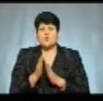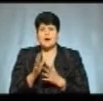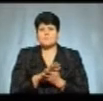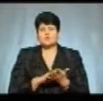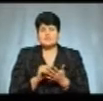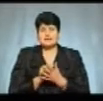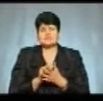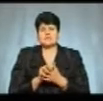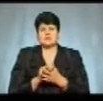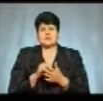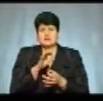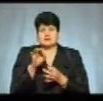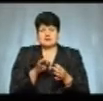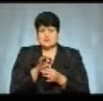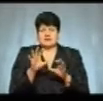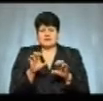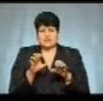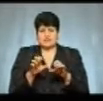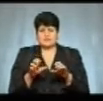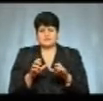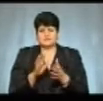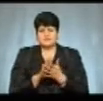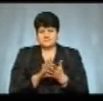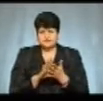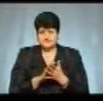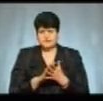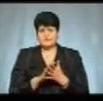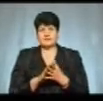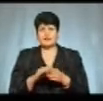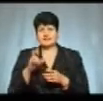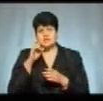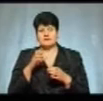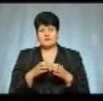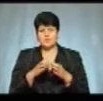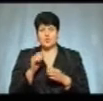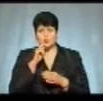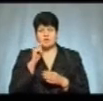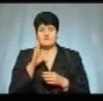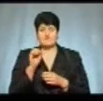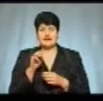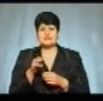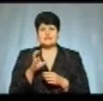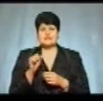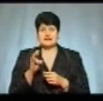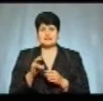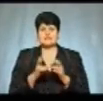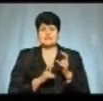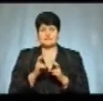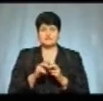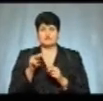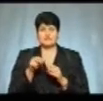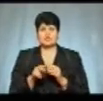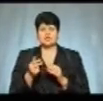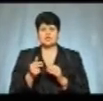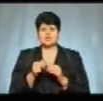відходів тваринного походження на території Тернопільської області філією державного підприємства «Укрбензаводу» у 2018 році. Що